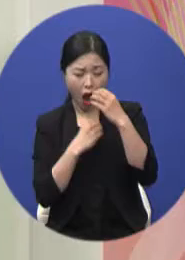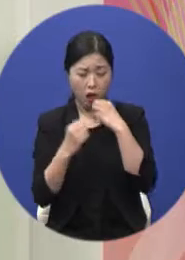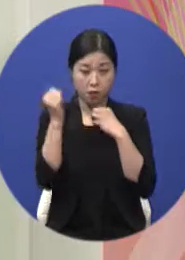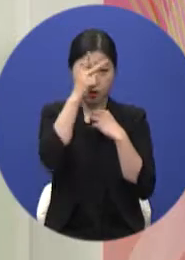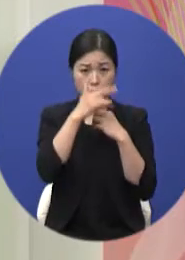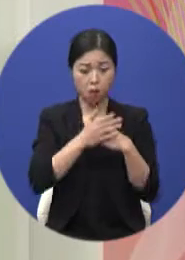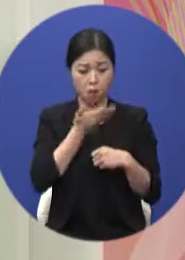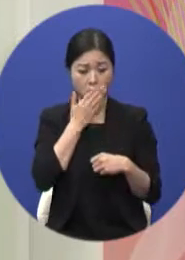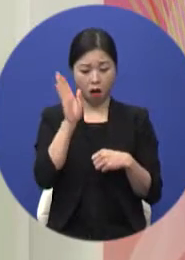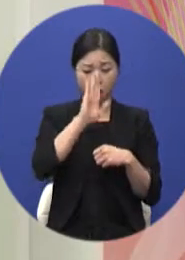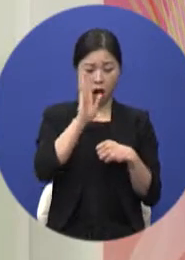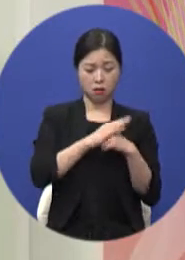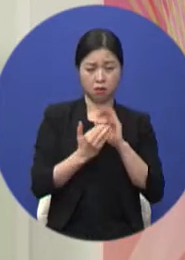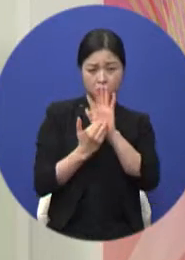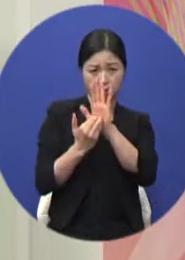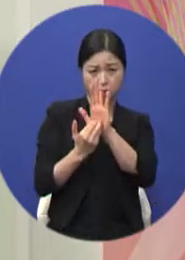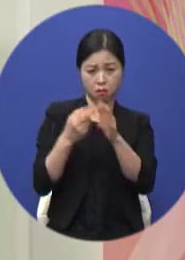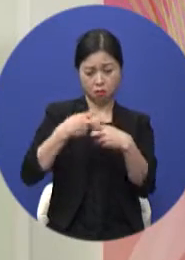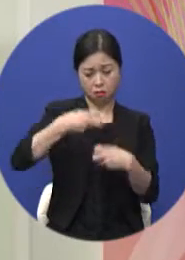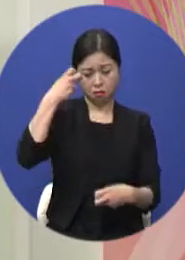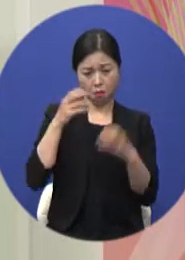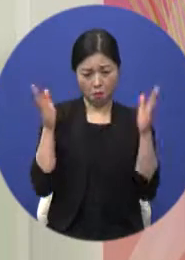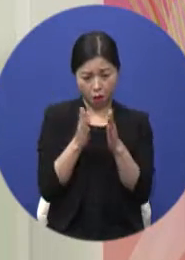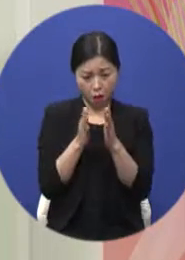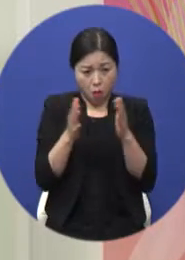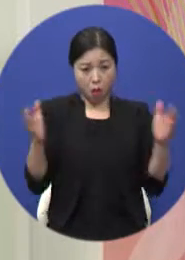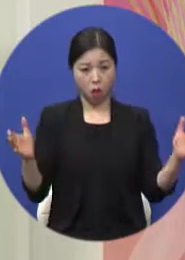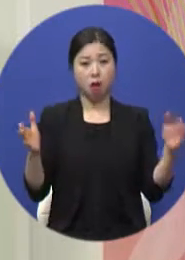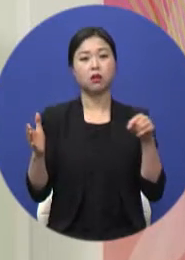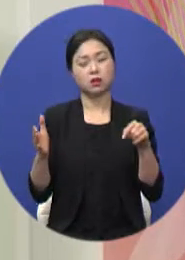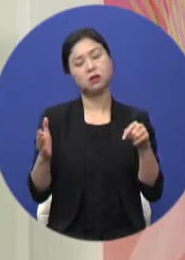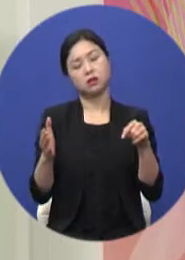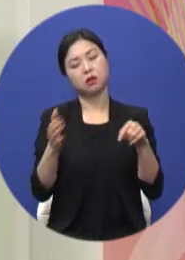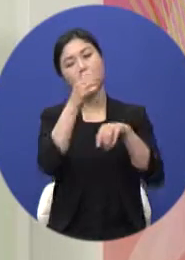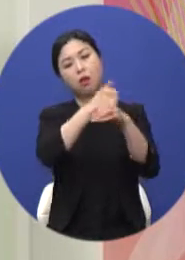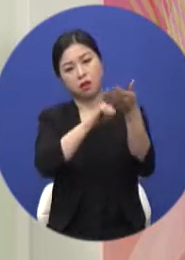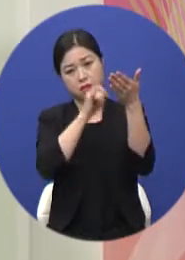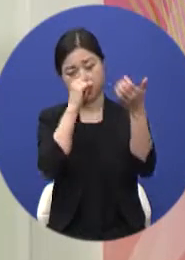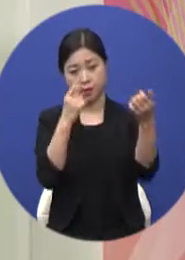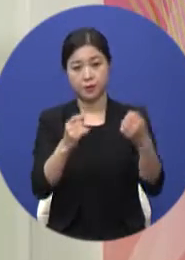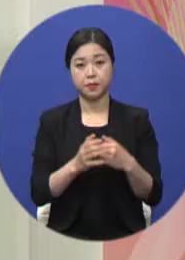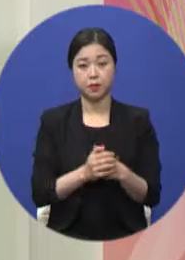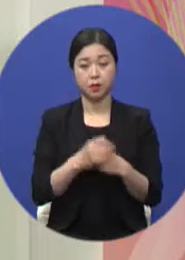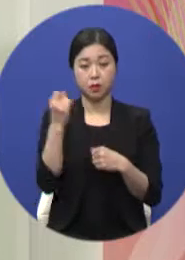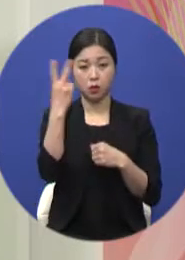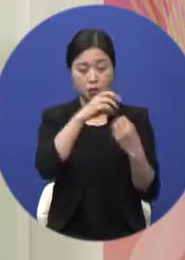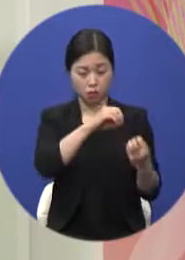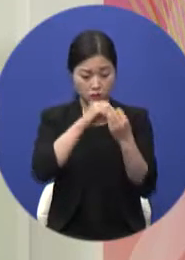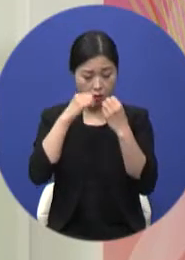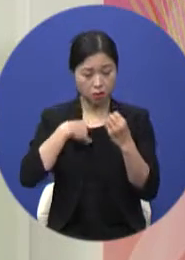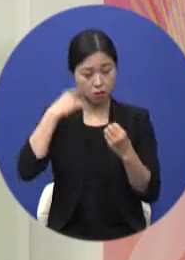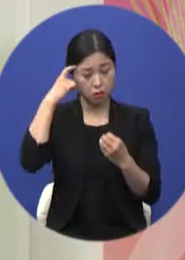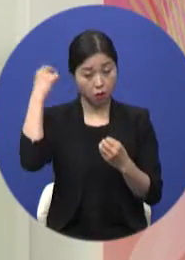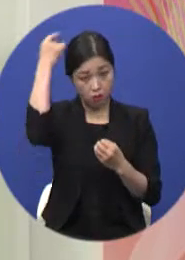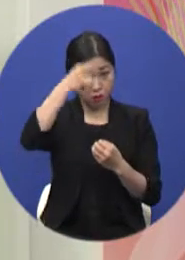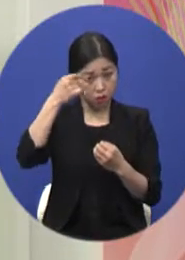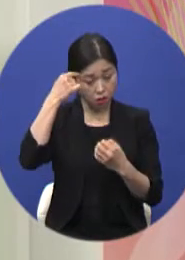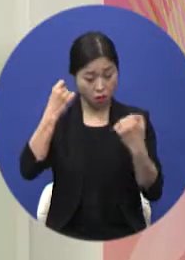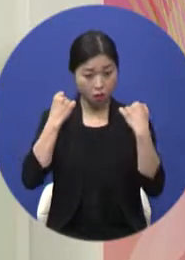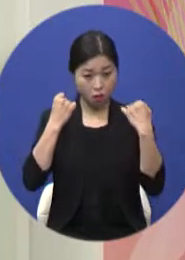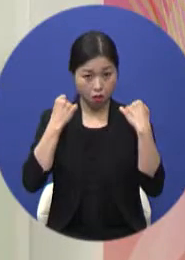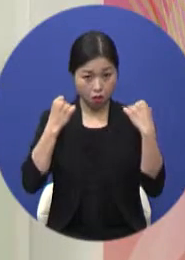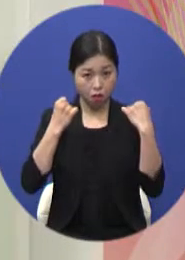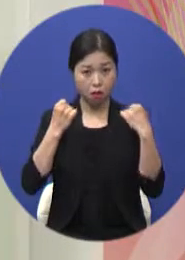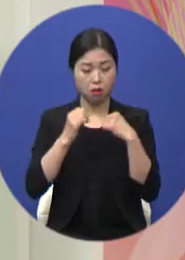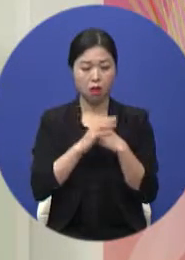잘 안 먹어서 너무 마른다든가 비만이 되는 경우가 굉장히 많아요. 그러면서 동시에 정신적인 건강 자체가 호르몬 변화를